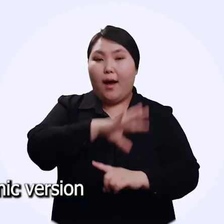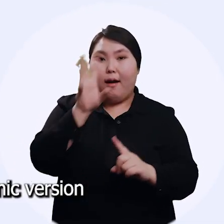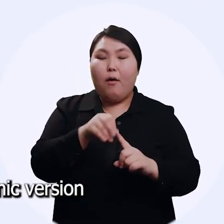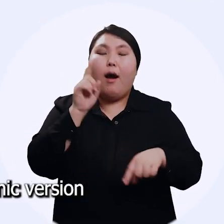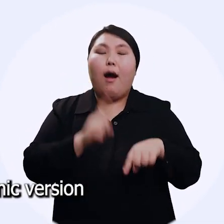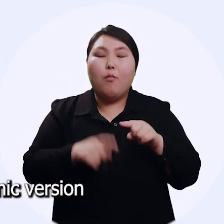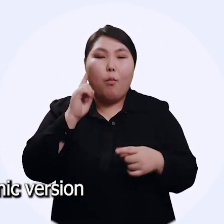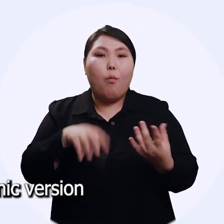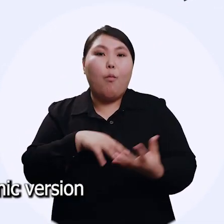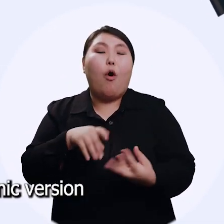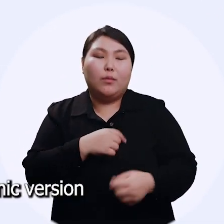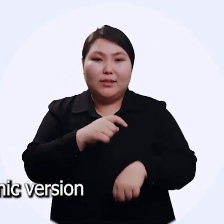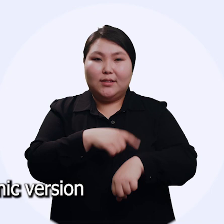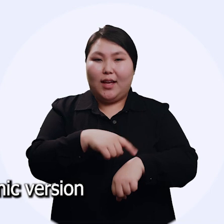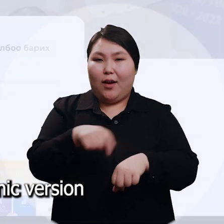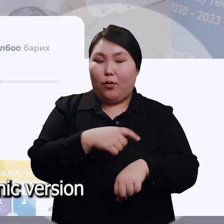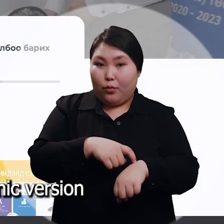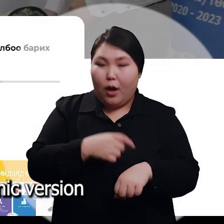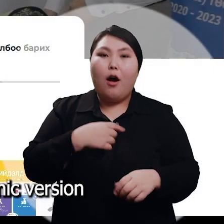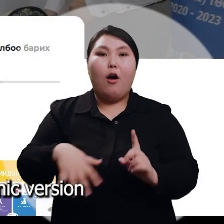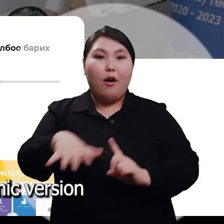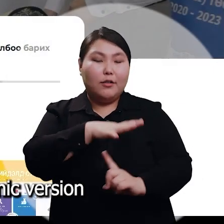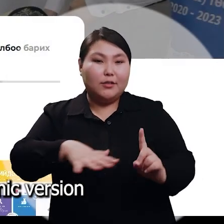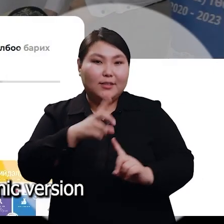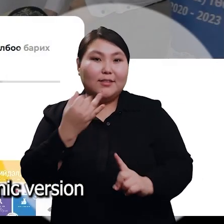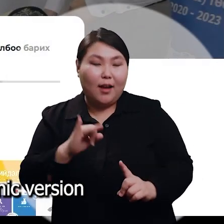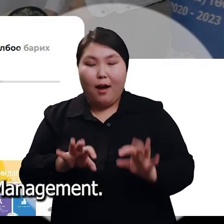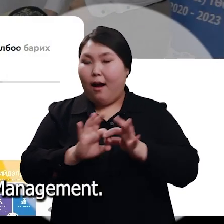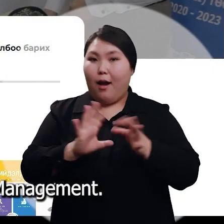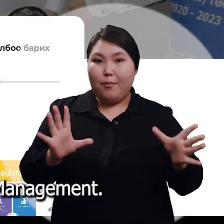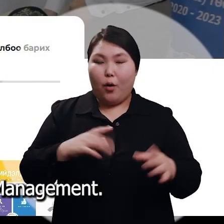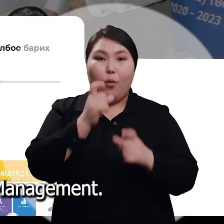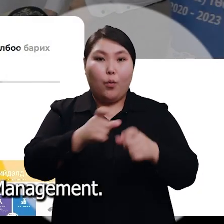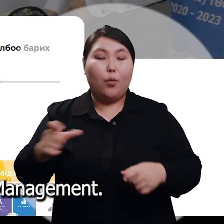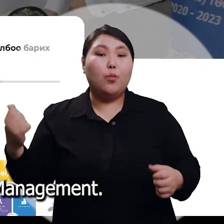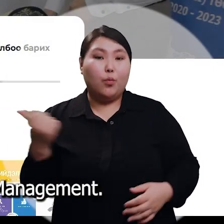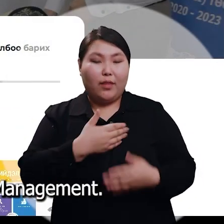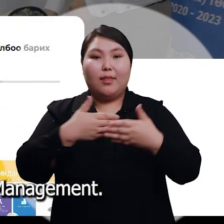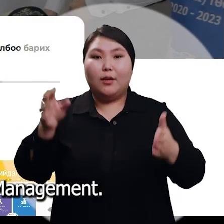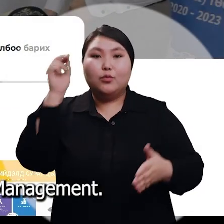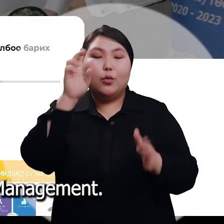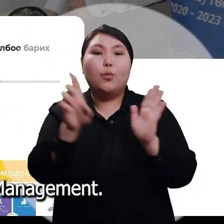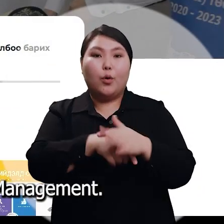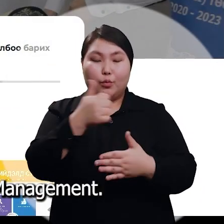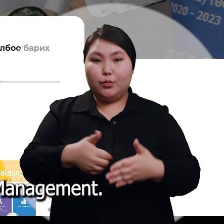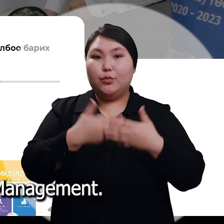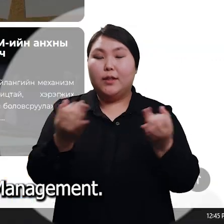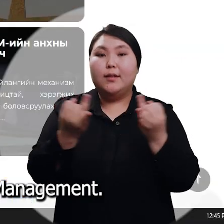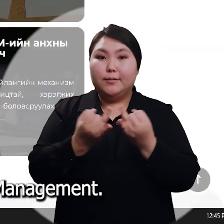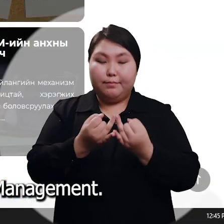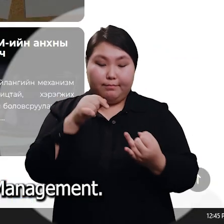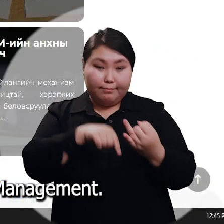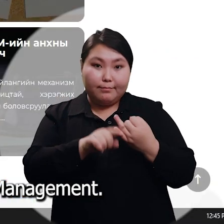агуултгайг хэдбаршуудын болу б сургулж. Цагуғцаа, орнын заянас үл хамаарн, хүн бүр нээлттай сургулцах боломжийг бөртүүссэн